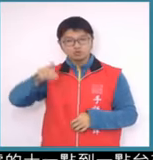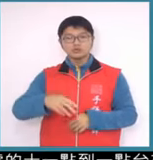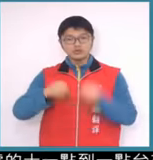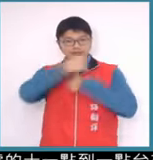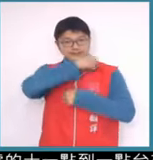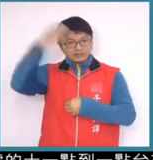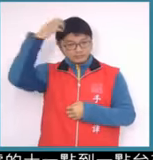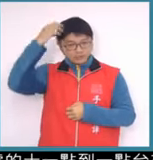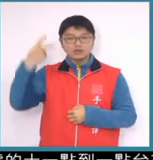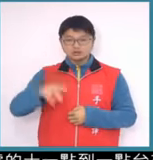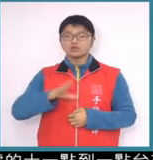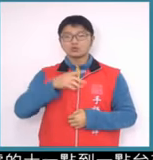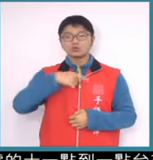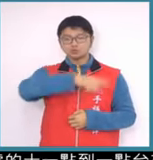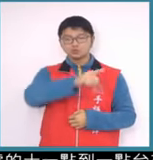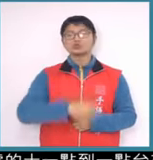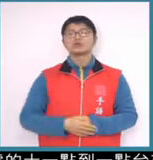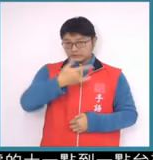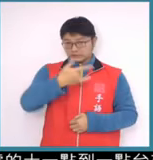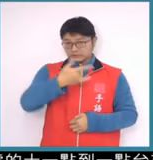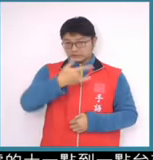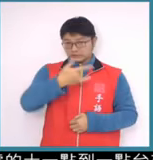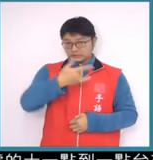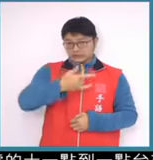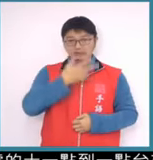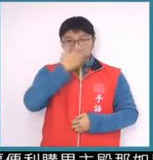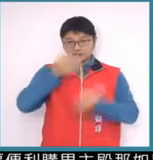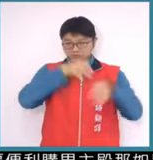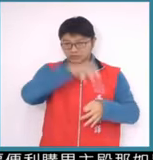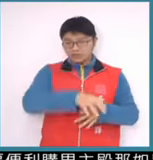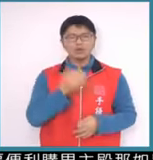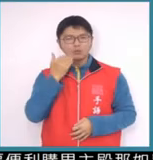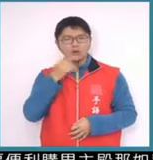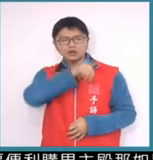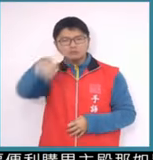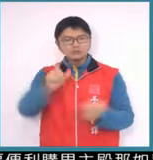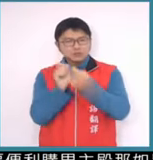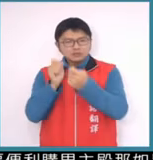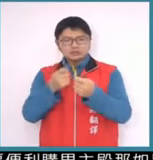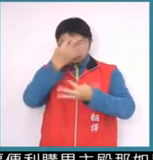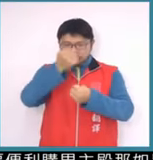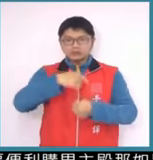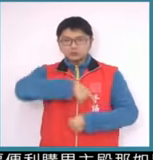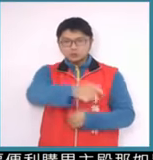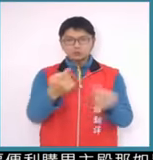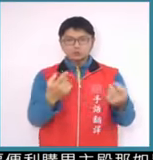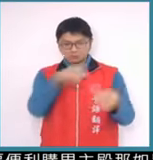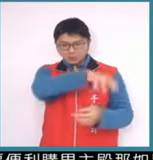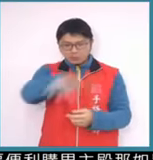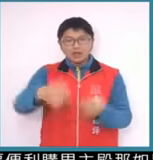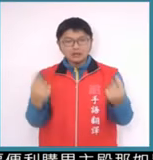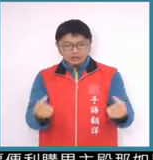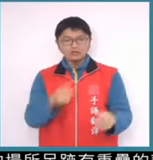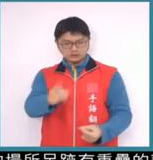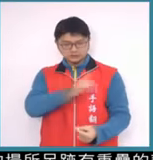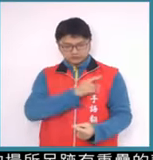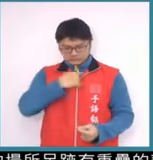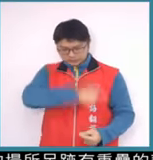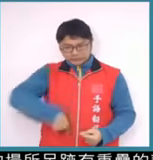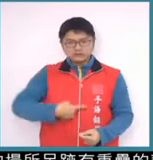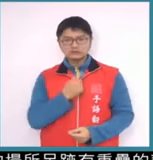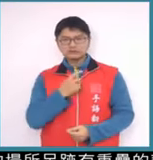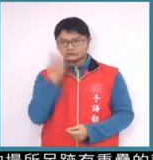南竹店。那如果市民朋友有出入相关的场所足迹有重叠的话，请自我健康监测。 那如果你有任何的症